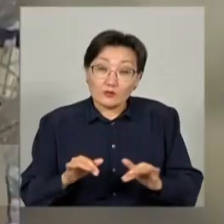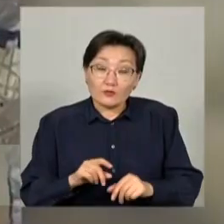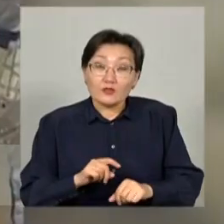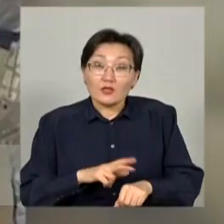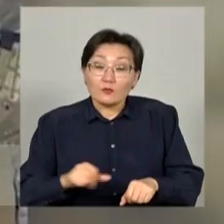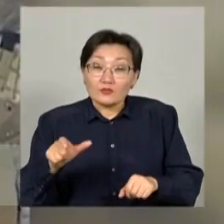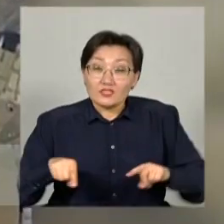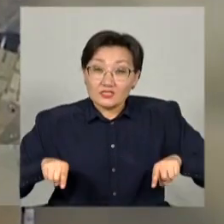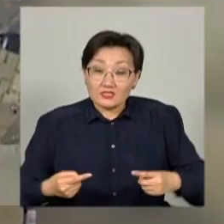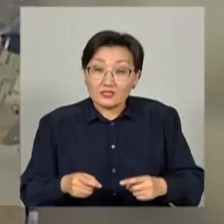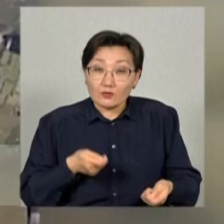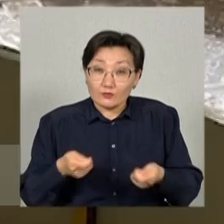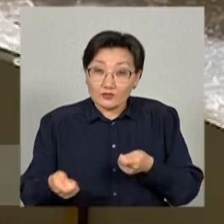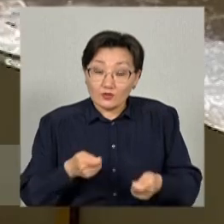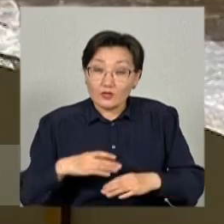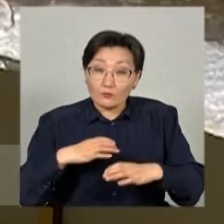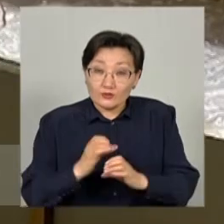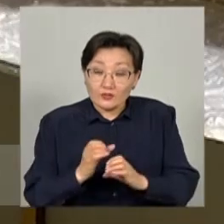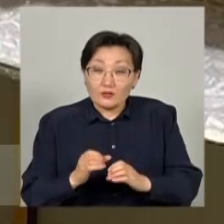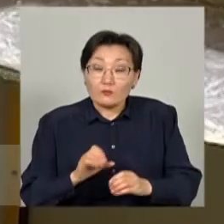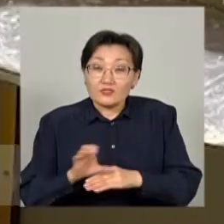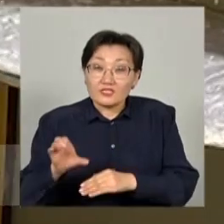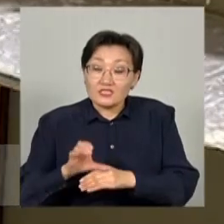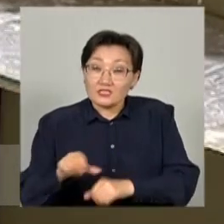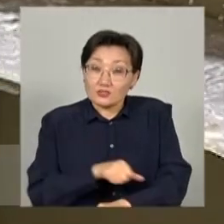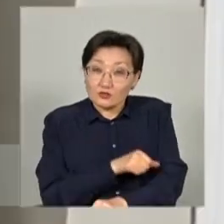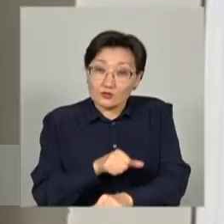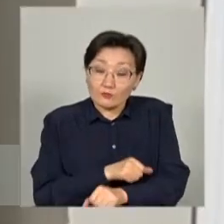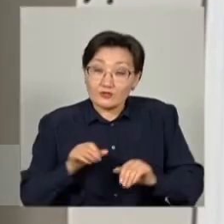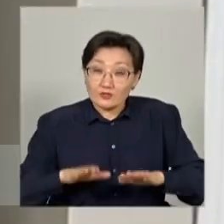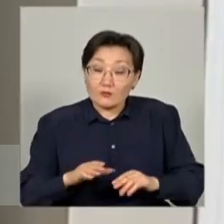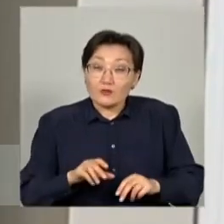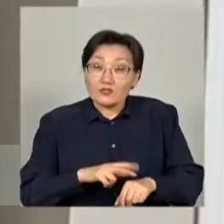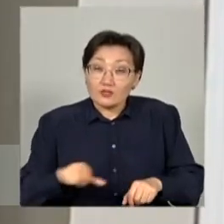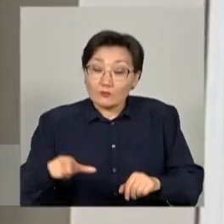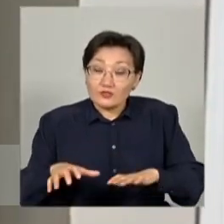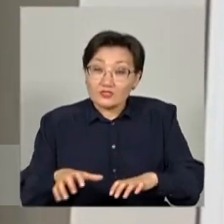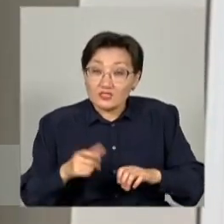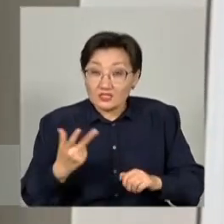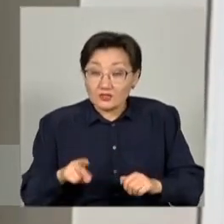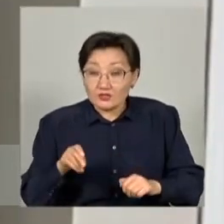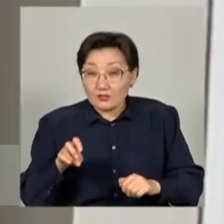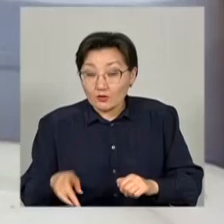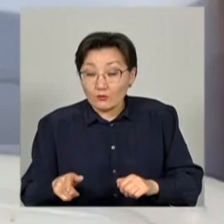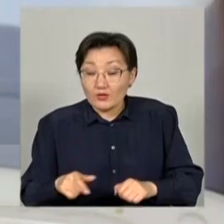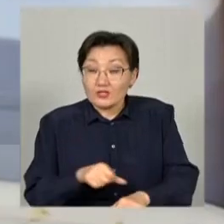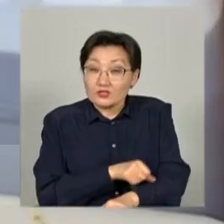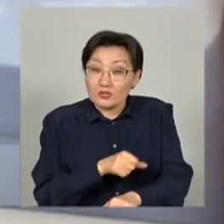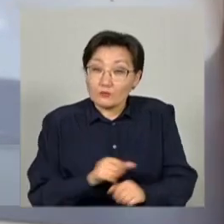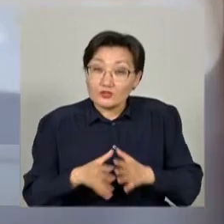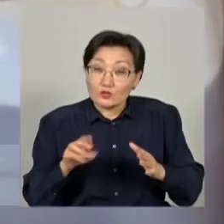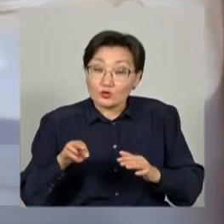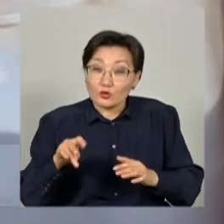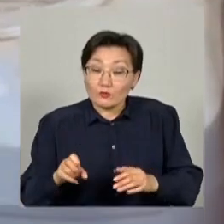силовиков задержан организатор лаборатории по производству синтетики. На месте силовики изъяли 30 килограммов мефедрона и более